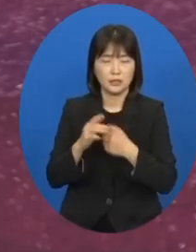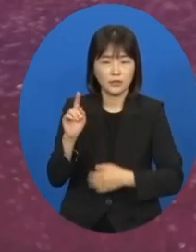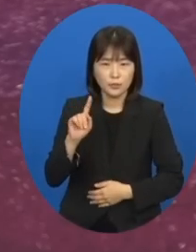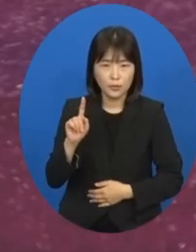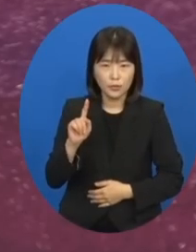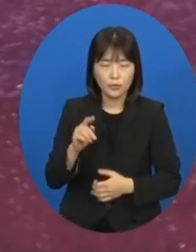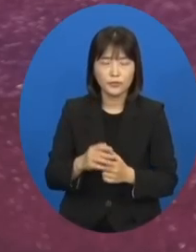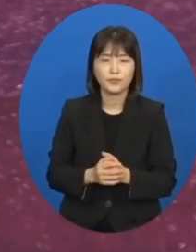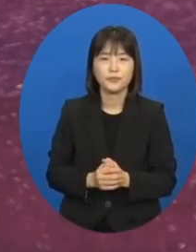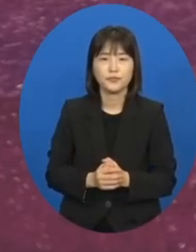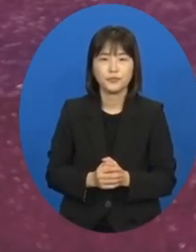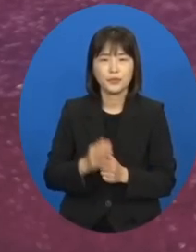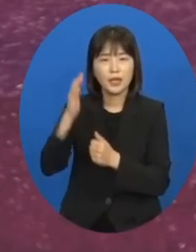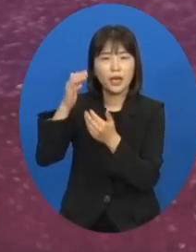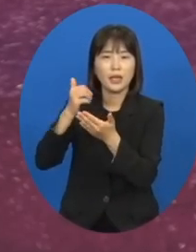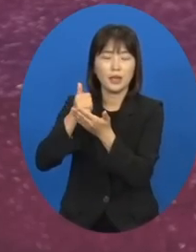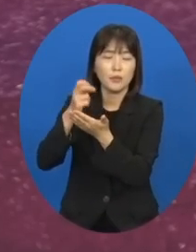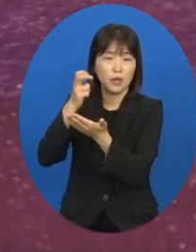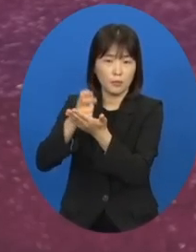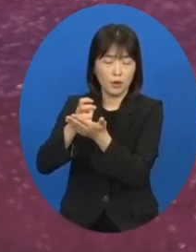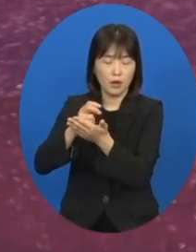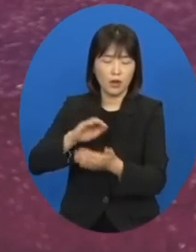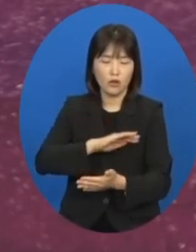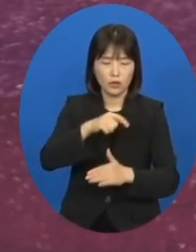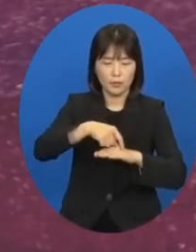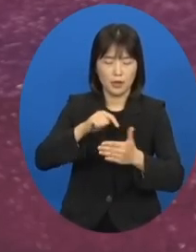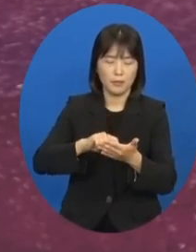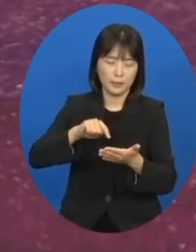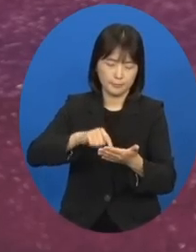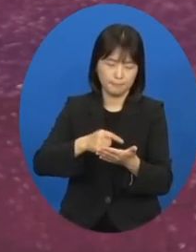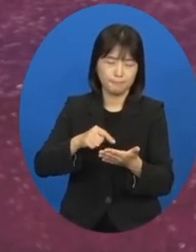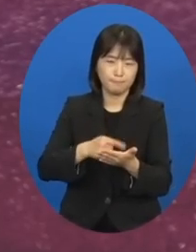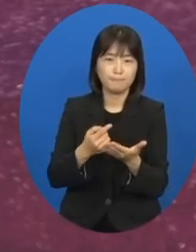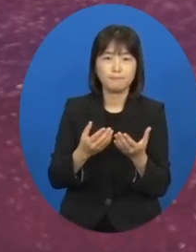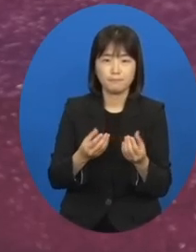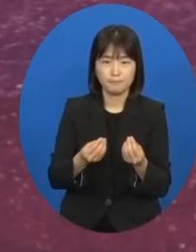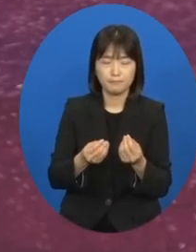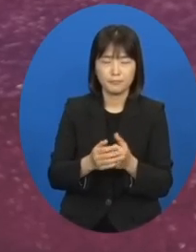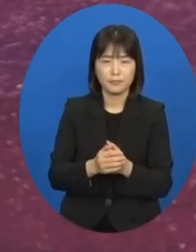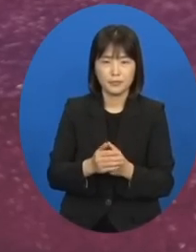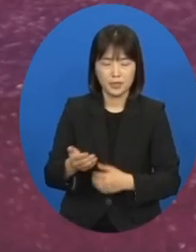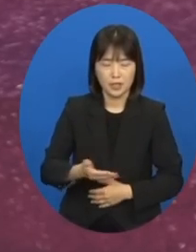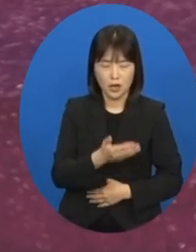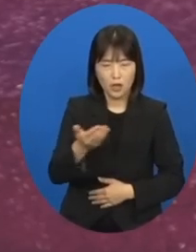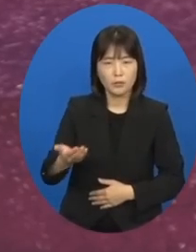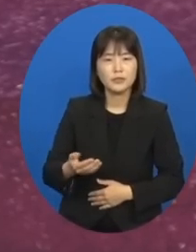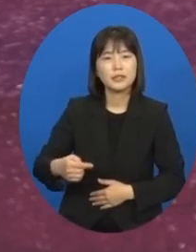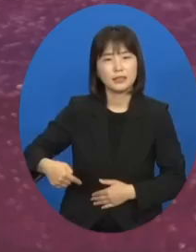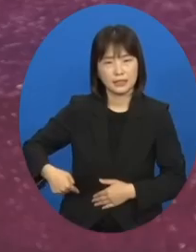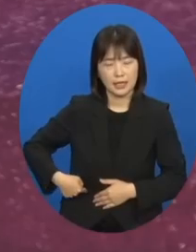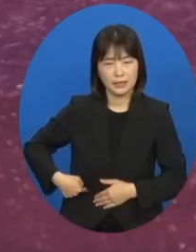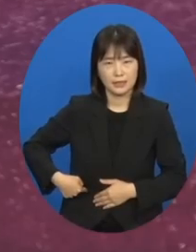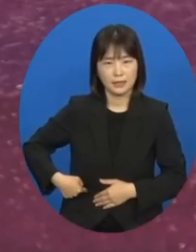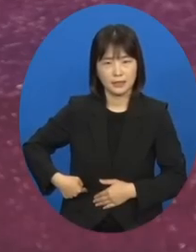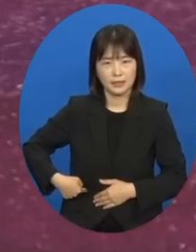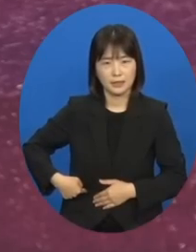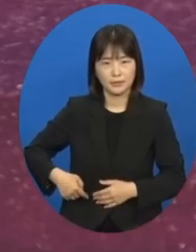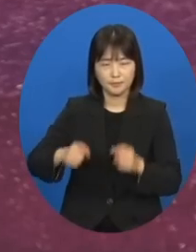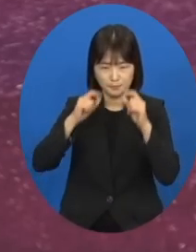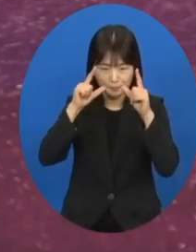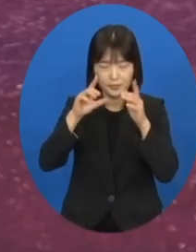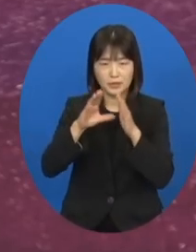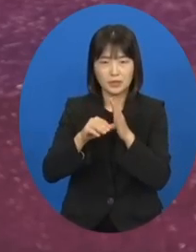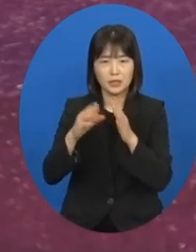바로 하나님의 법이 우리 마음에 새겨졌어요 여러분들이 양심을 깨울 때에